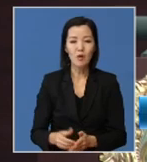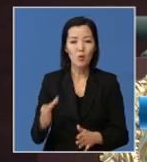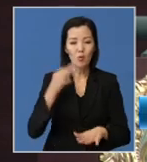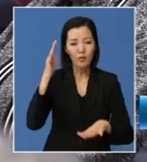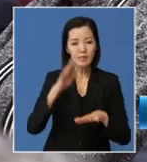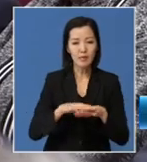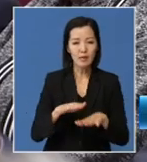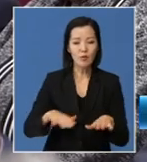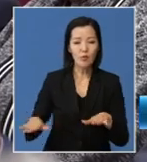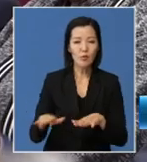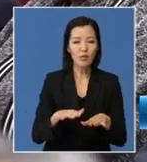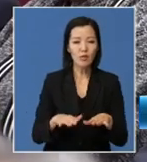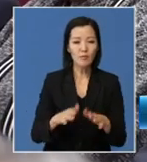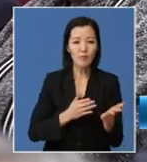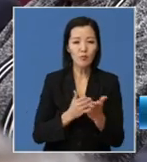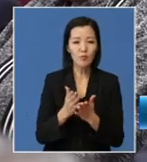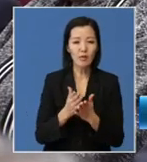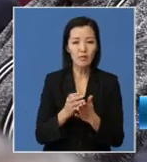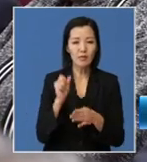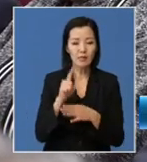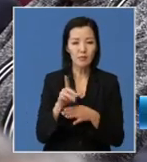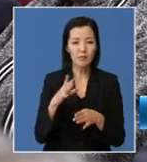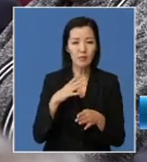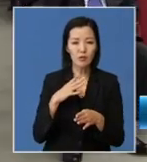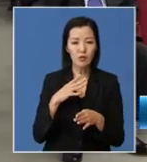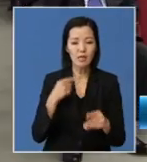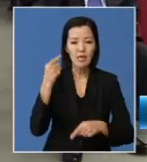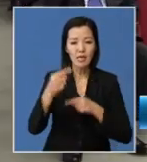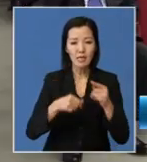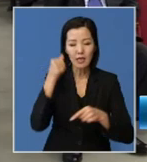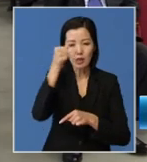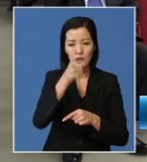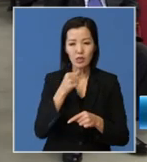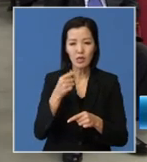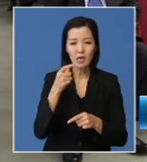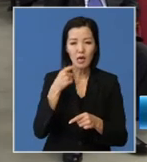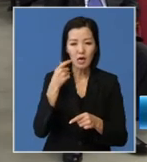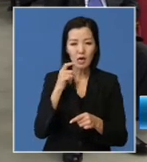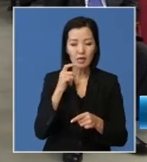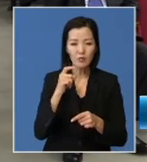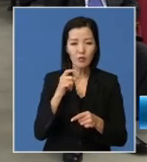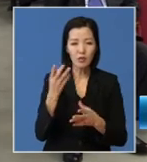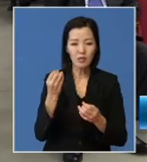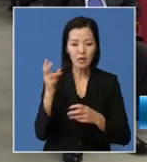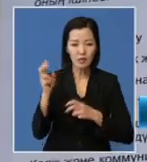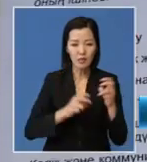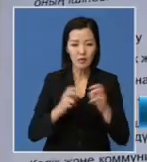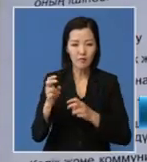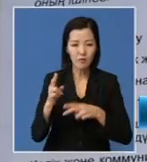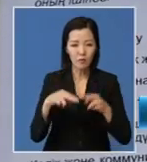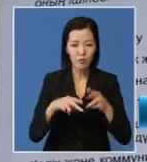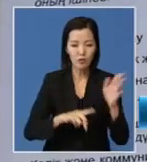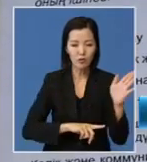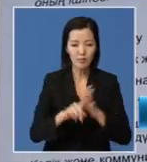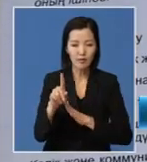Баталов өңір еңбеккерлеріне бұл бағытта бірнеше тапсырма жүктеді. Келер жылы өңірде қант өндіретін тағы бір зауыт құрылысы басталады. Жиында